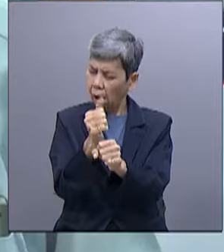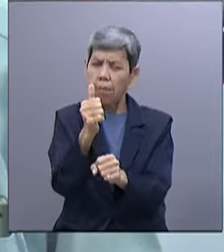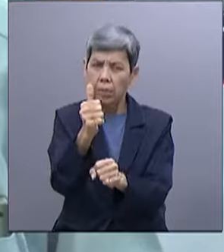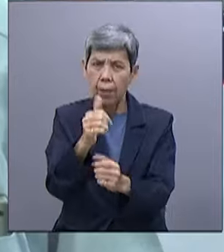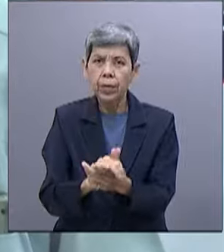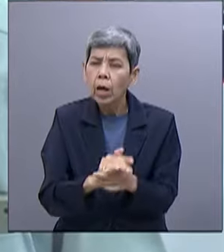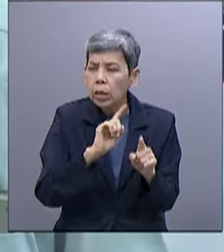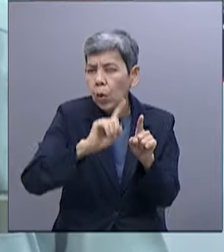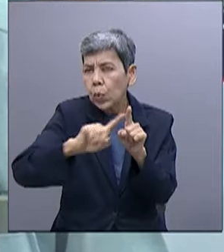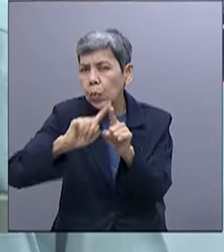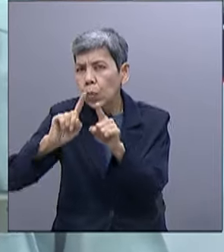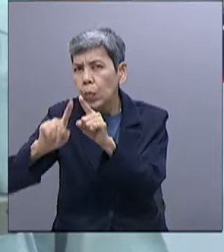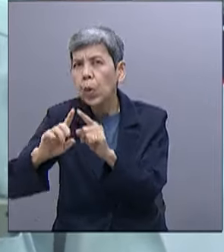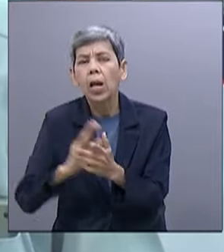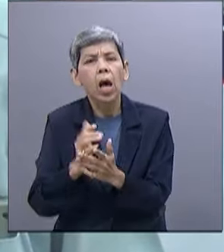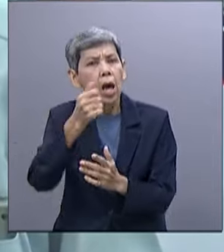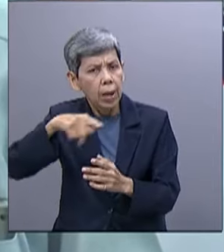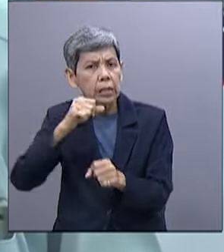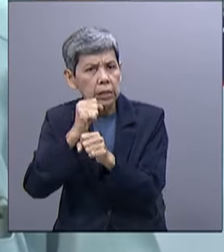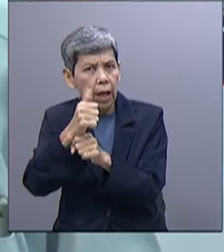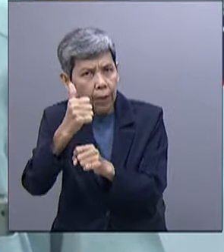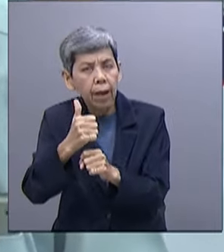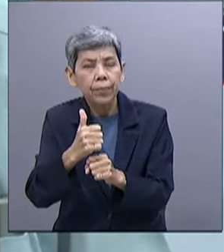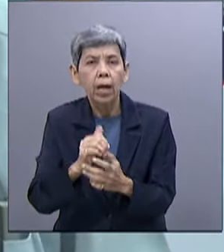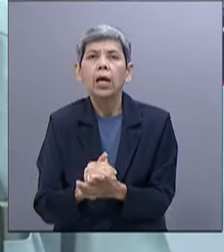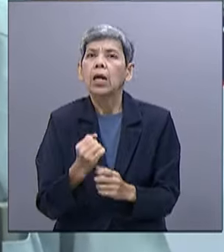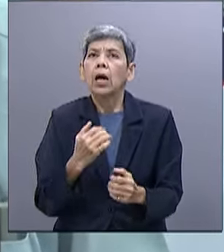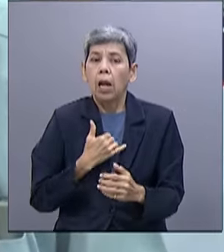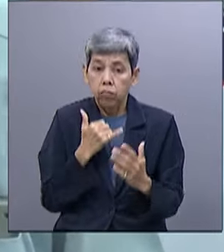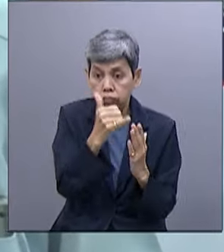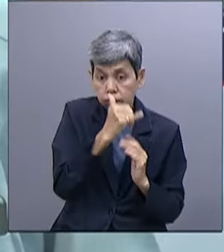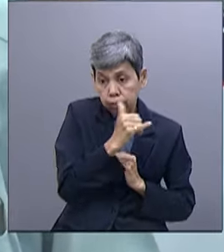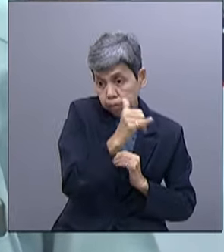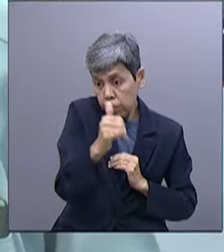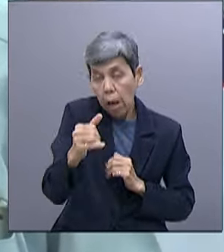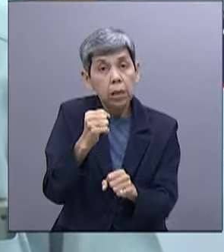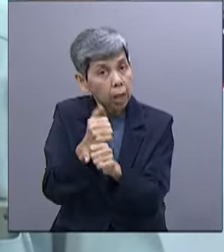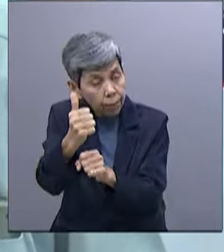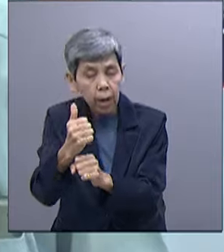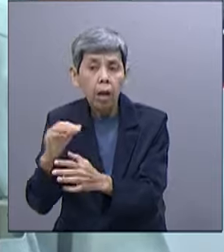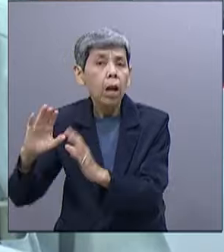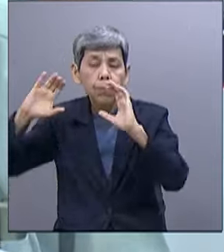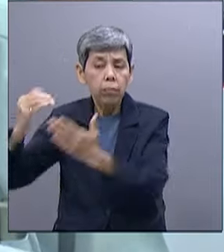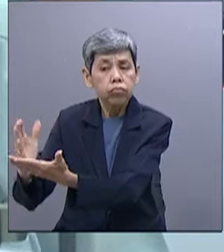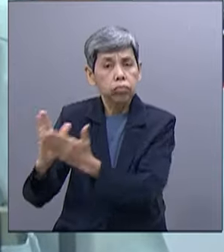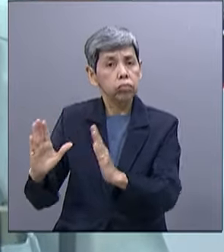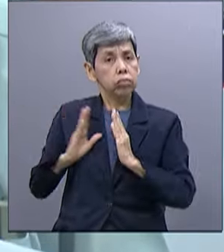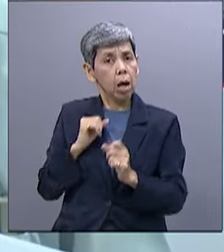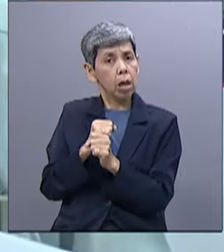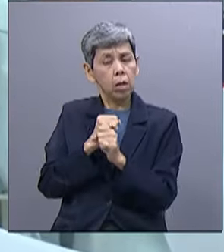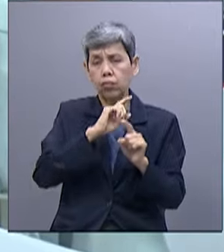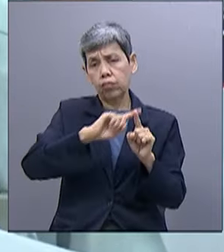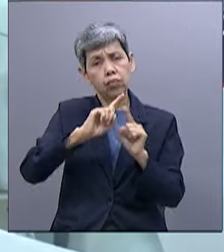ทุกๆด้านครับแอปพลิเคชันเราทำได้ครับลงพื้นที่เราทำได้เราสนองนโยบายภาครัฐและกระทรวงทำได้ครบทุกด้